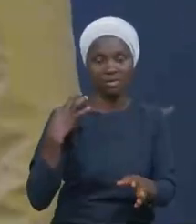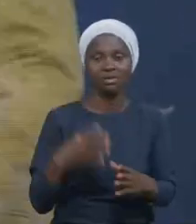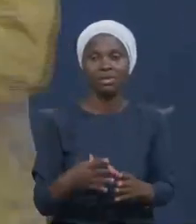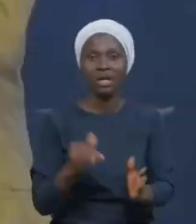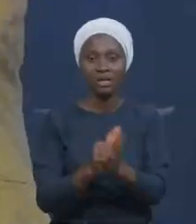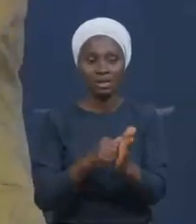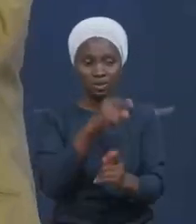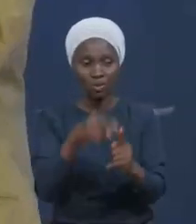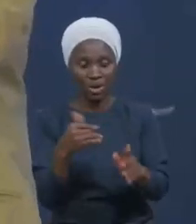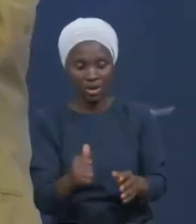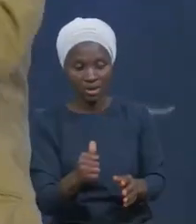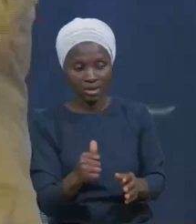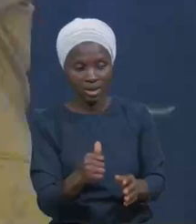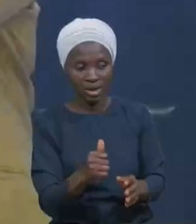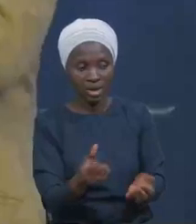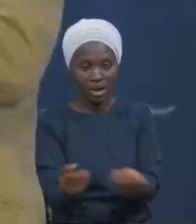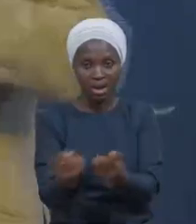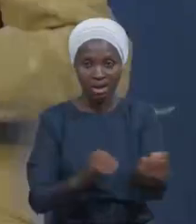et ce véhicule